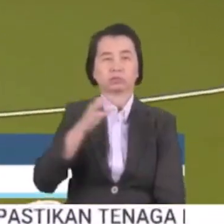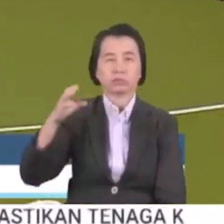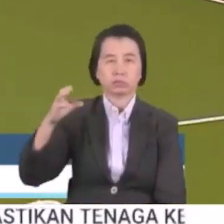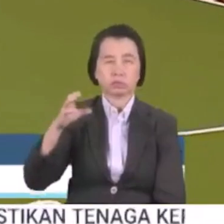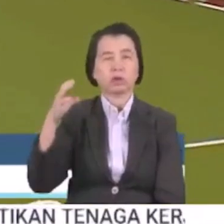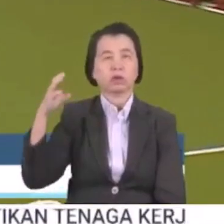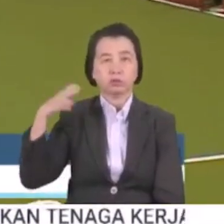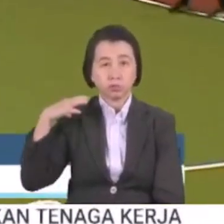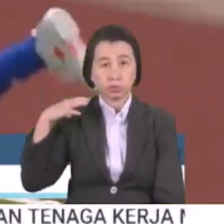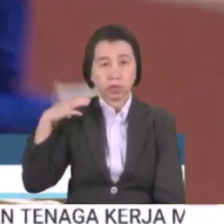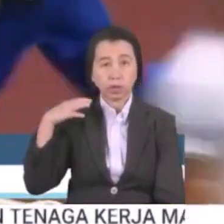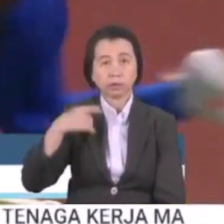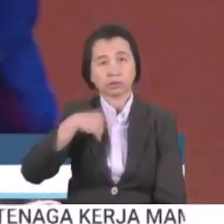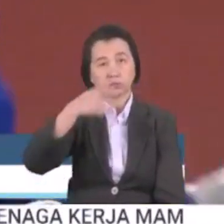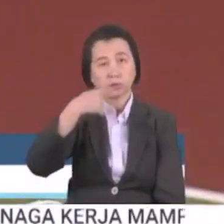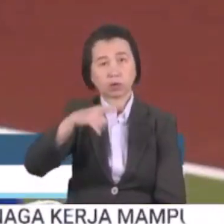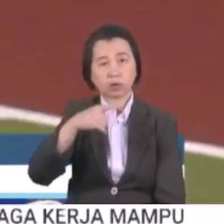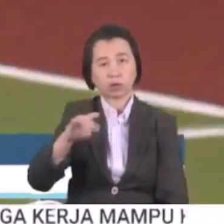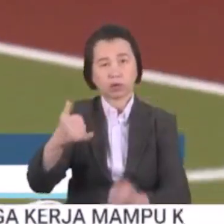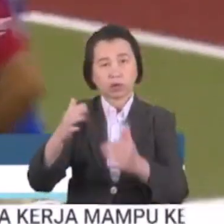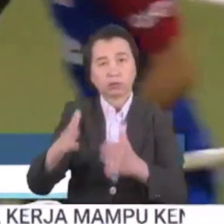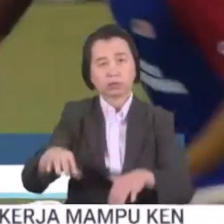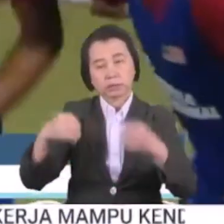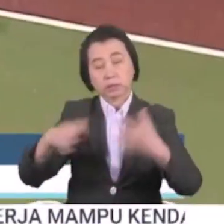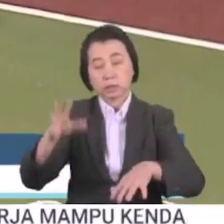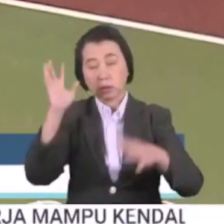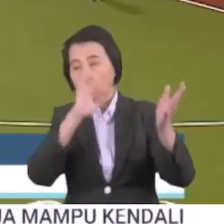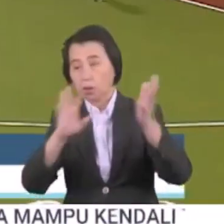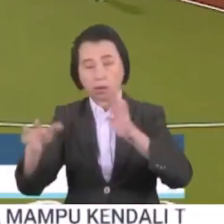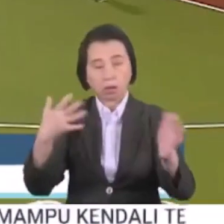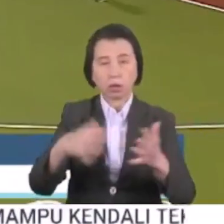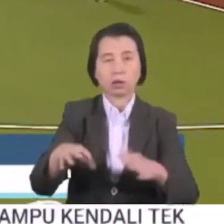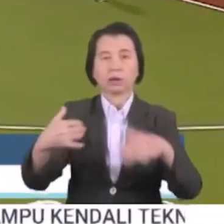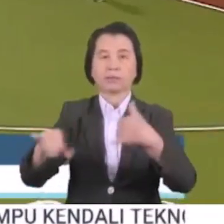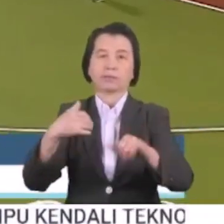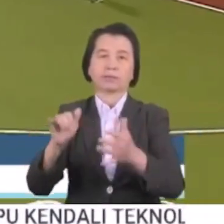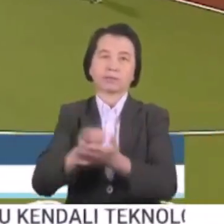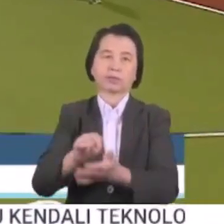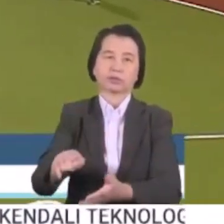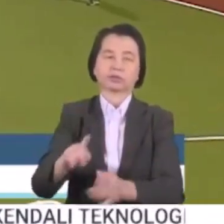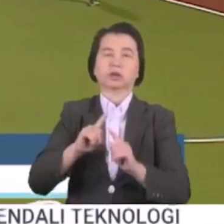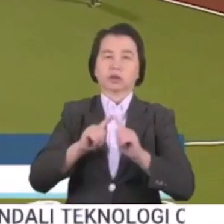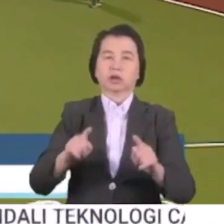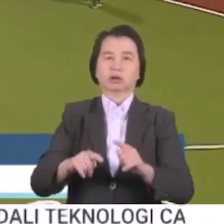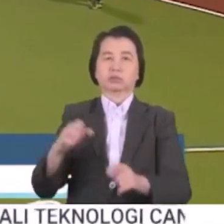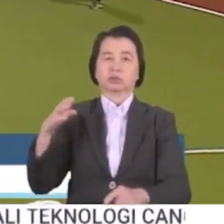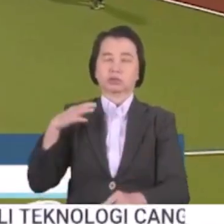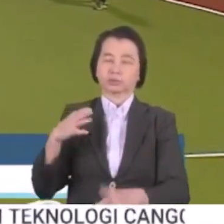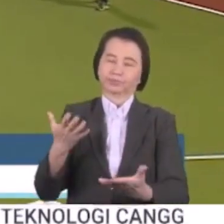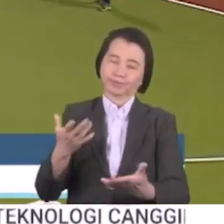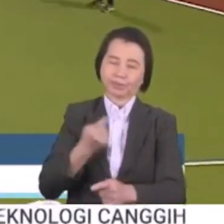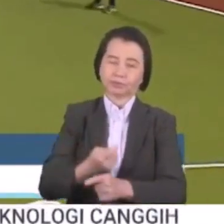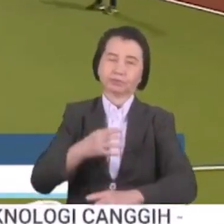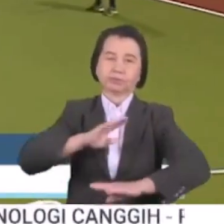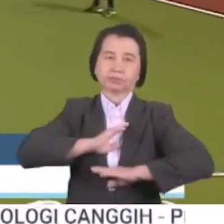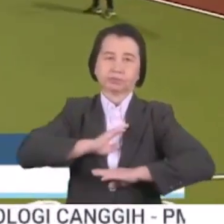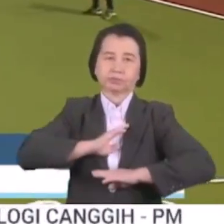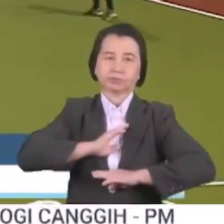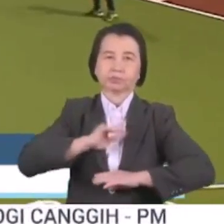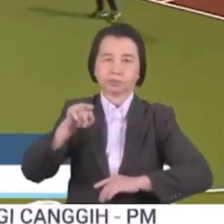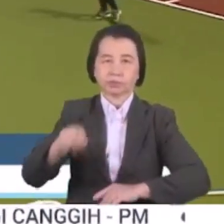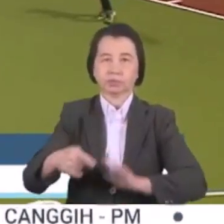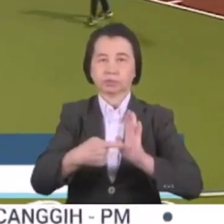Tigers, Vigneswaran, mengakui anak buahnya hilang fokus ketika perlawanan tersebut. Bagaimanapun, beliau tetap berpuas hati dengan